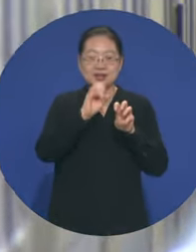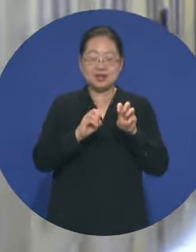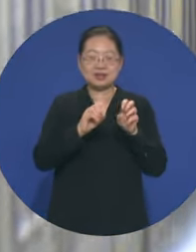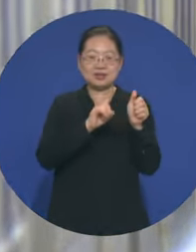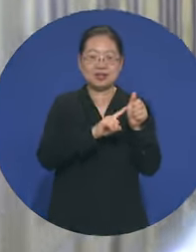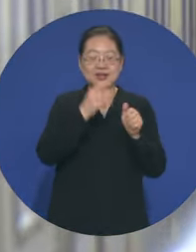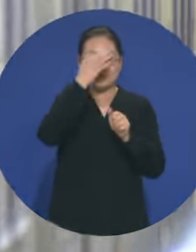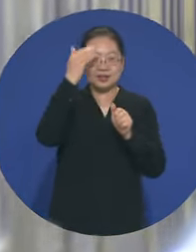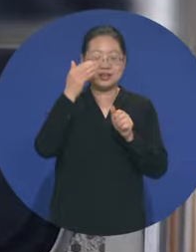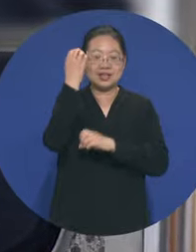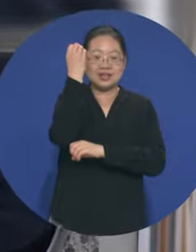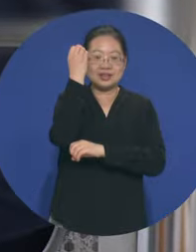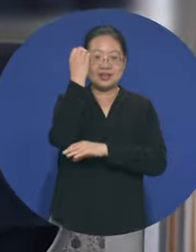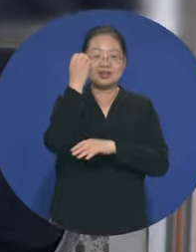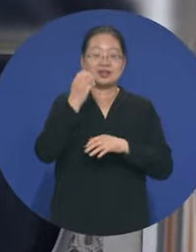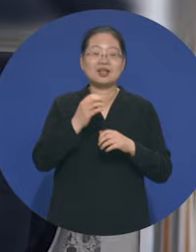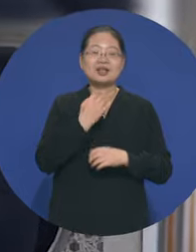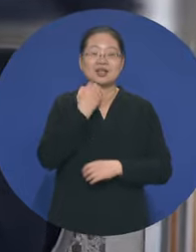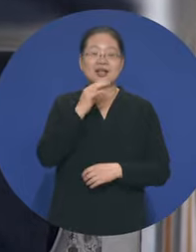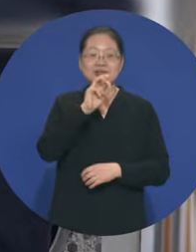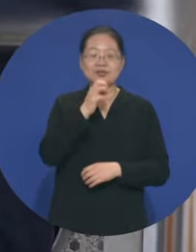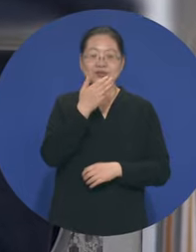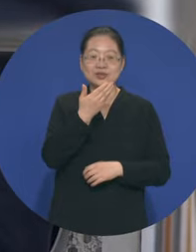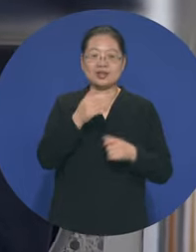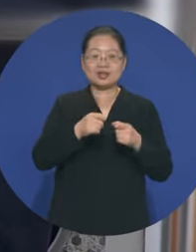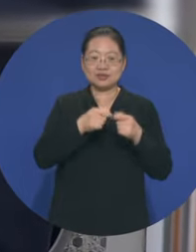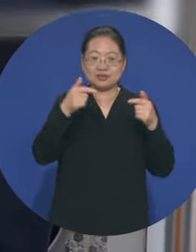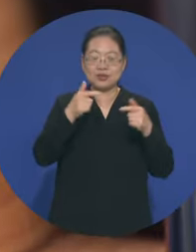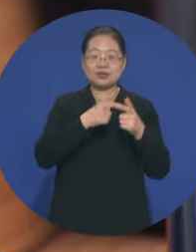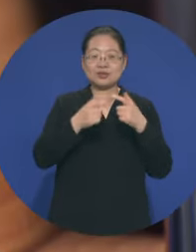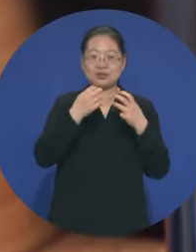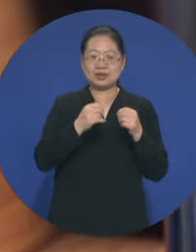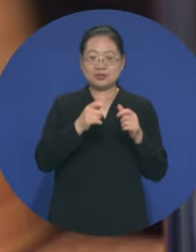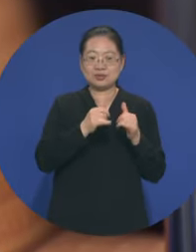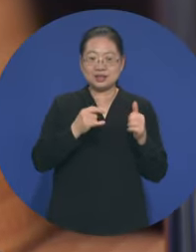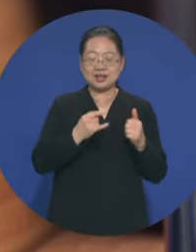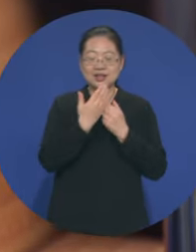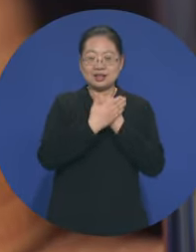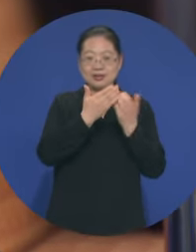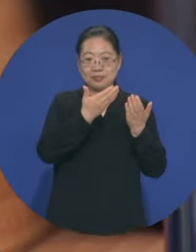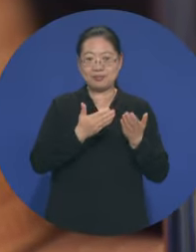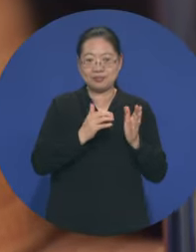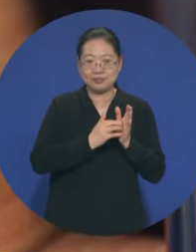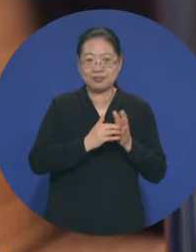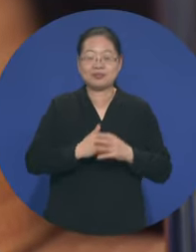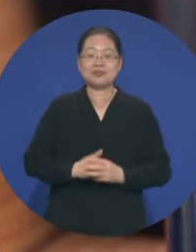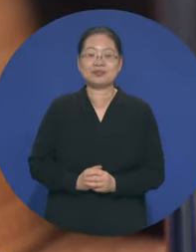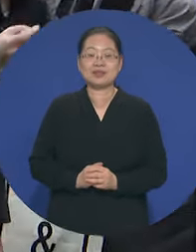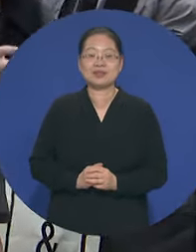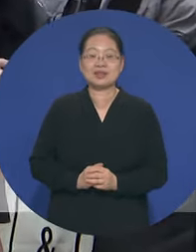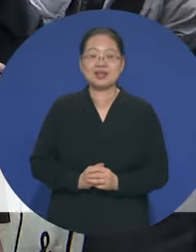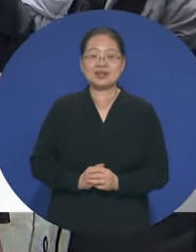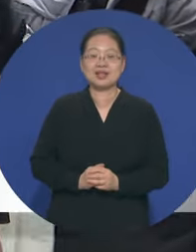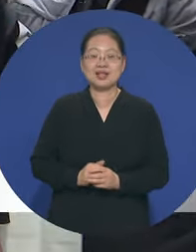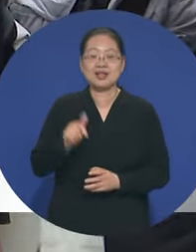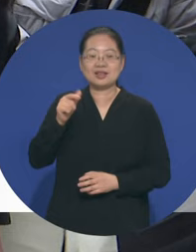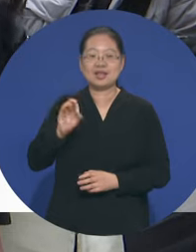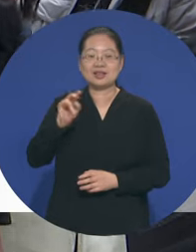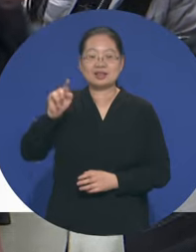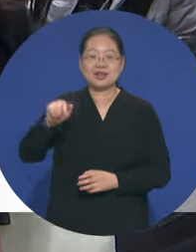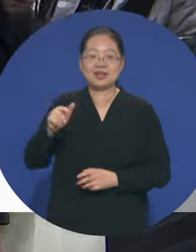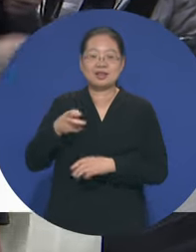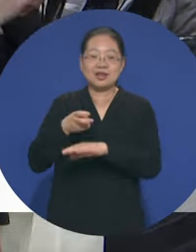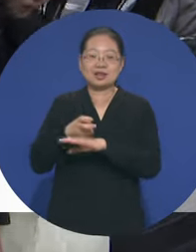30% 환급 대상인 청년의 기준도 39세까지로 늘려 더 많은 도민이 혜택을 누릴 전망입니다.